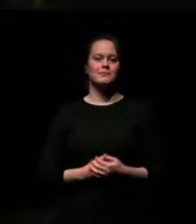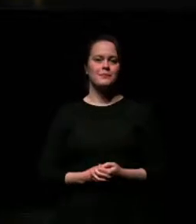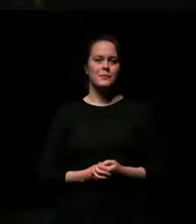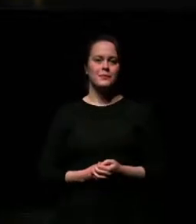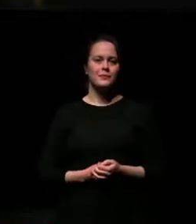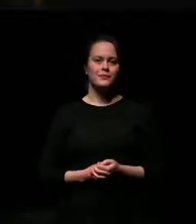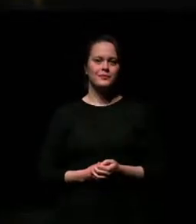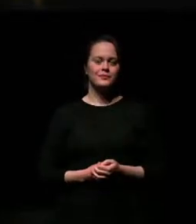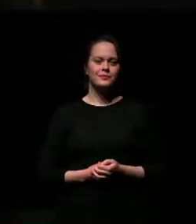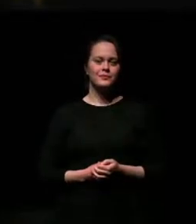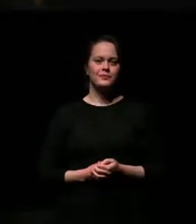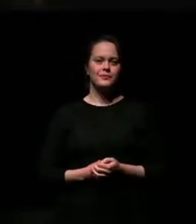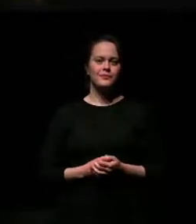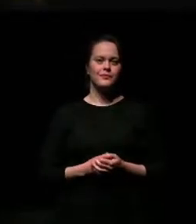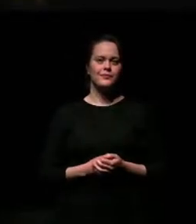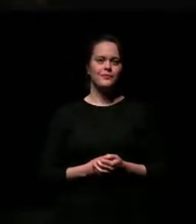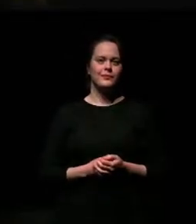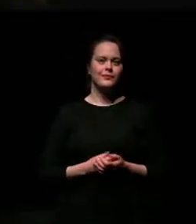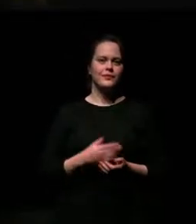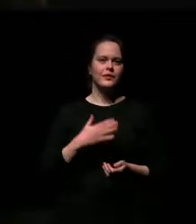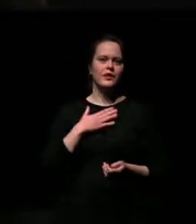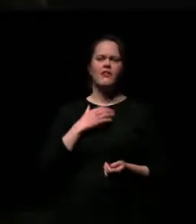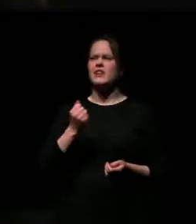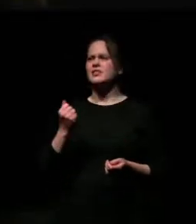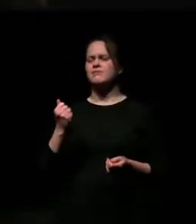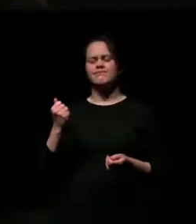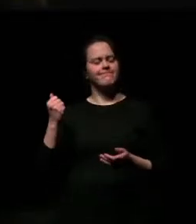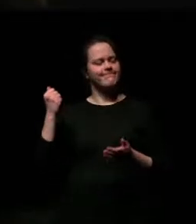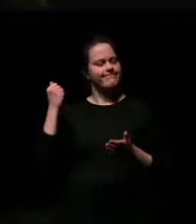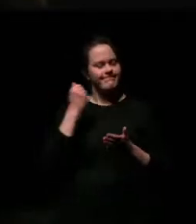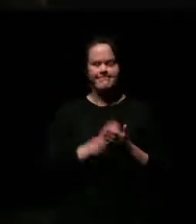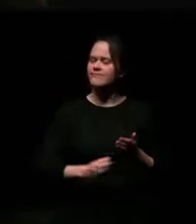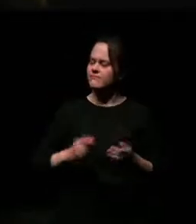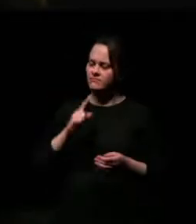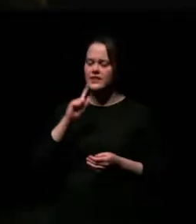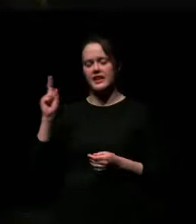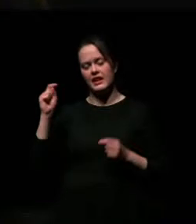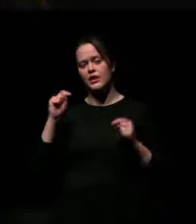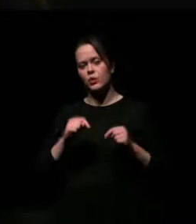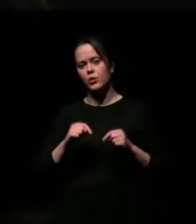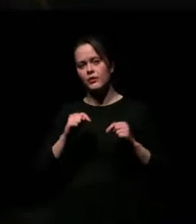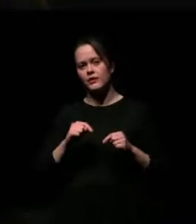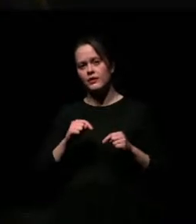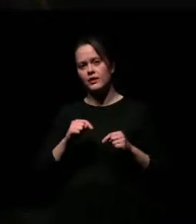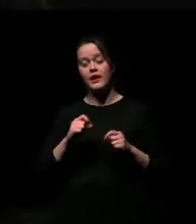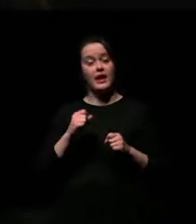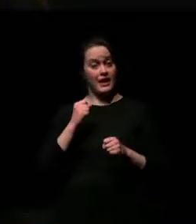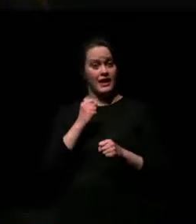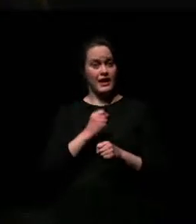Det har vært ekstremt harde tider og egentlig det et under at folket